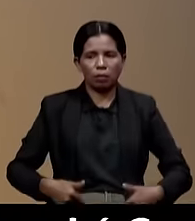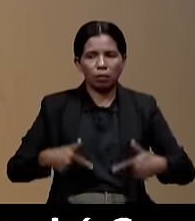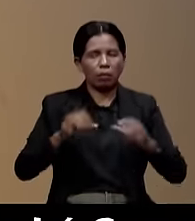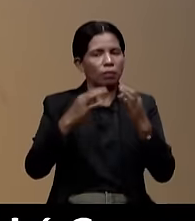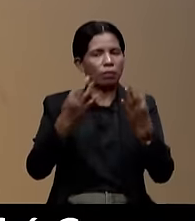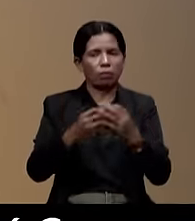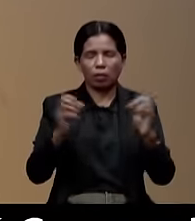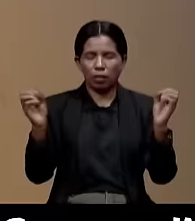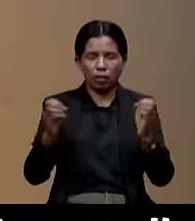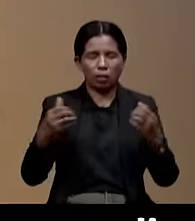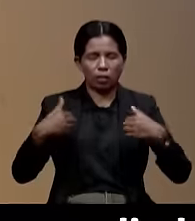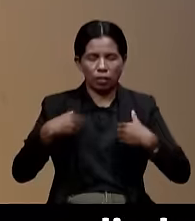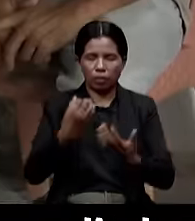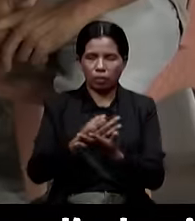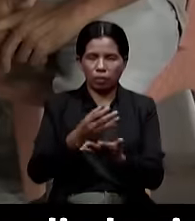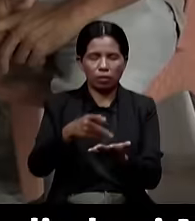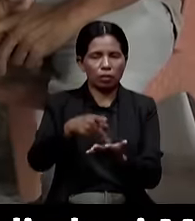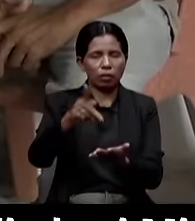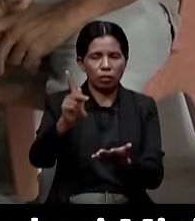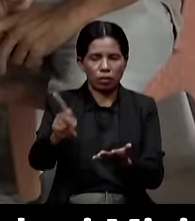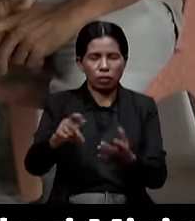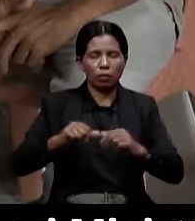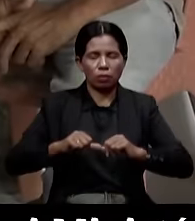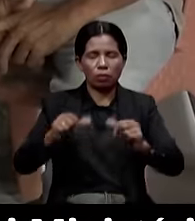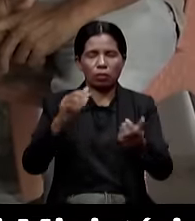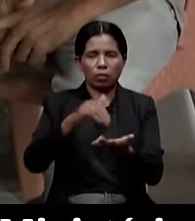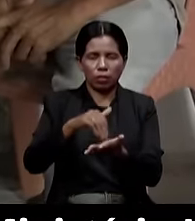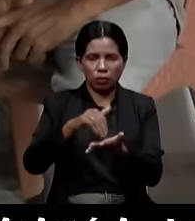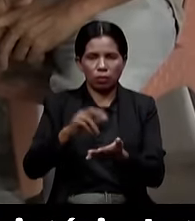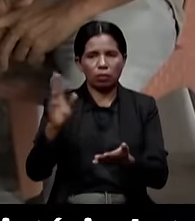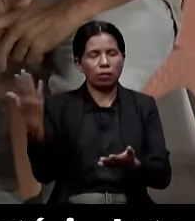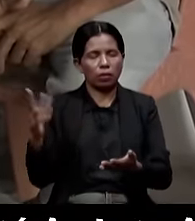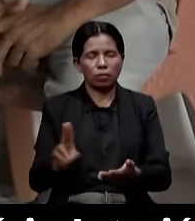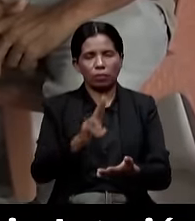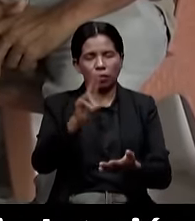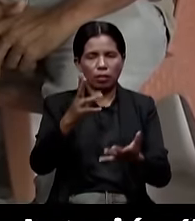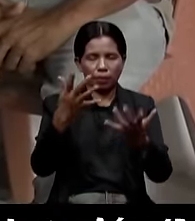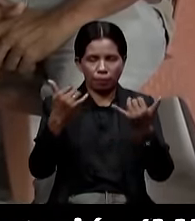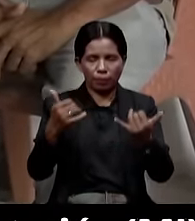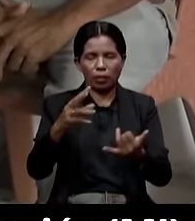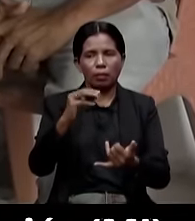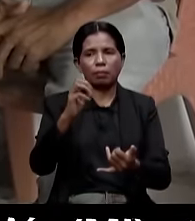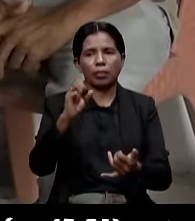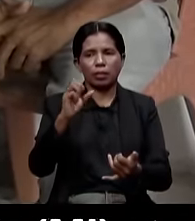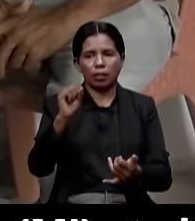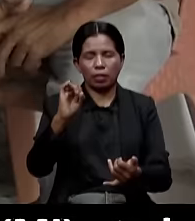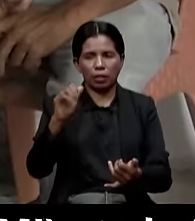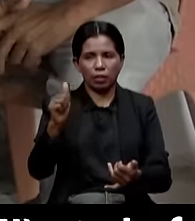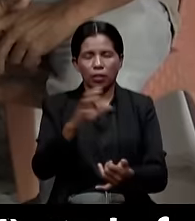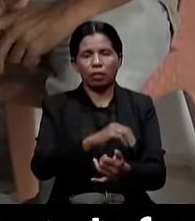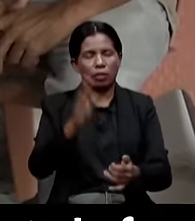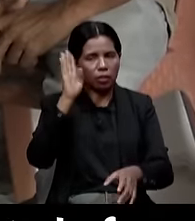ia osang atu selu nia, podi continua ni estudo ia universidade. Daudaung ne Marcelina honia alin